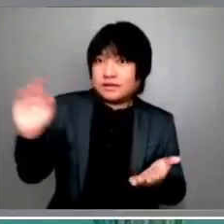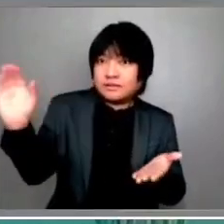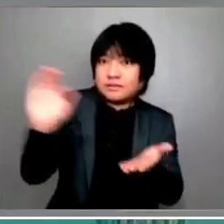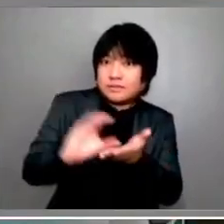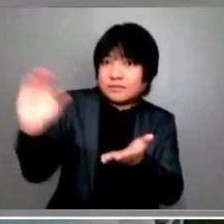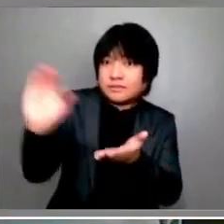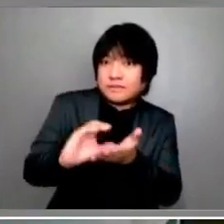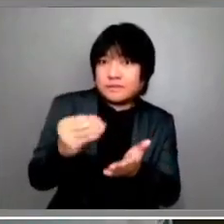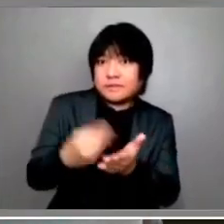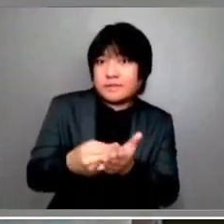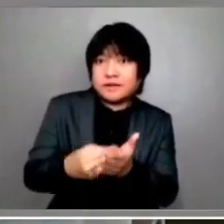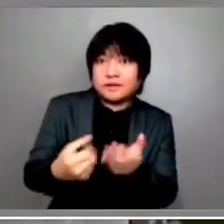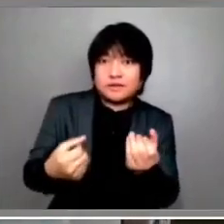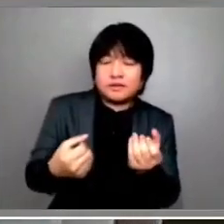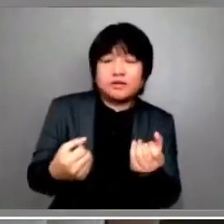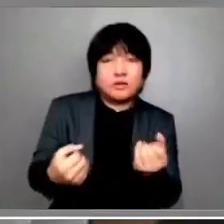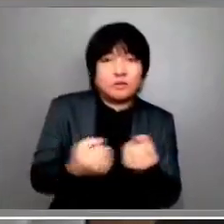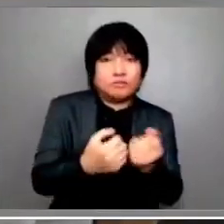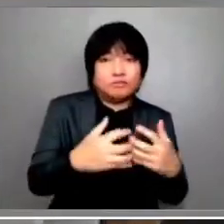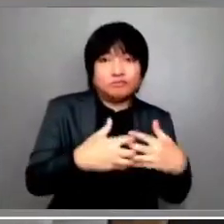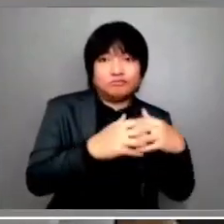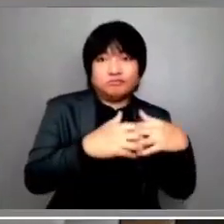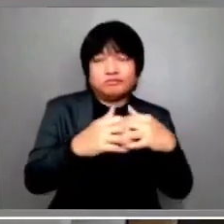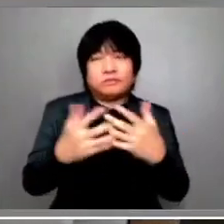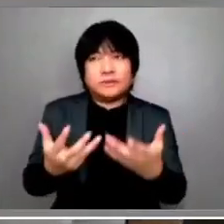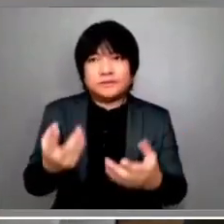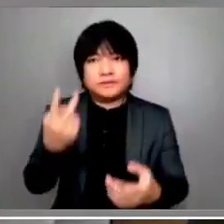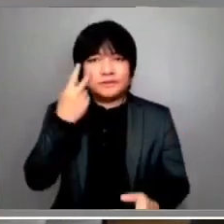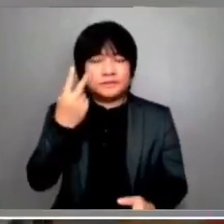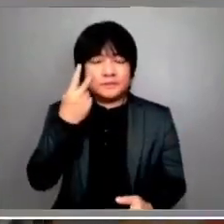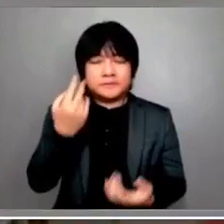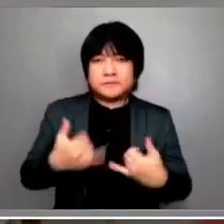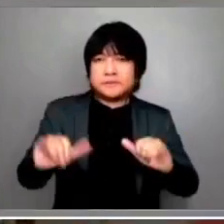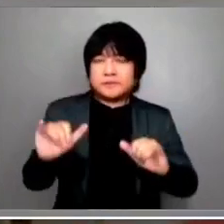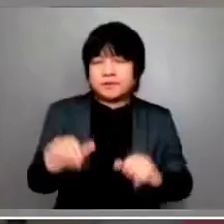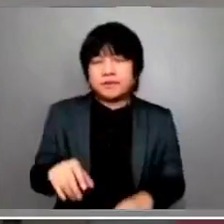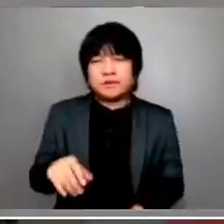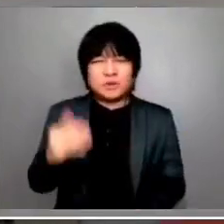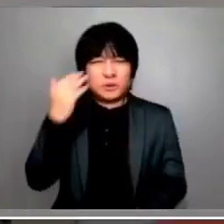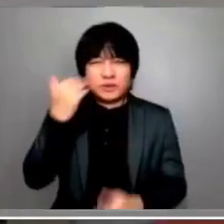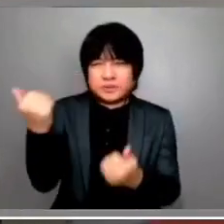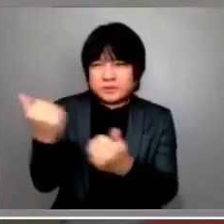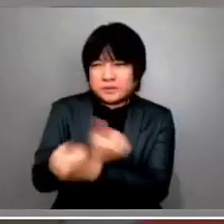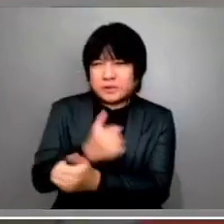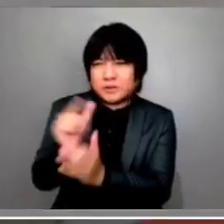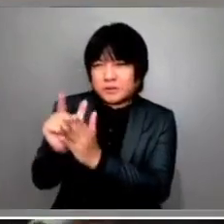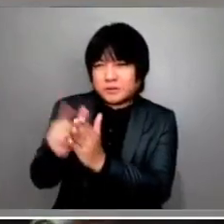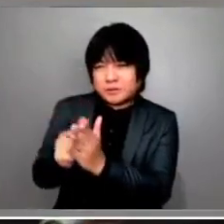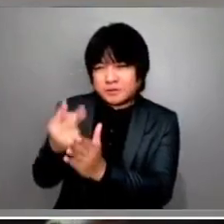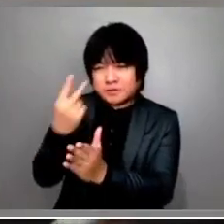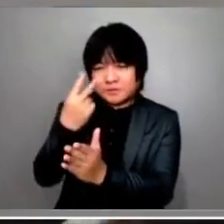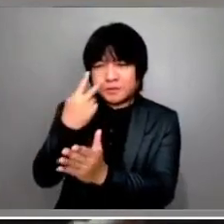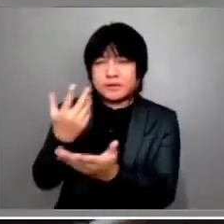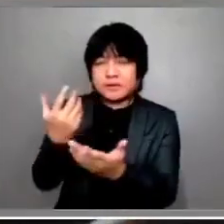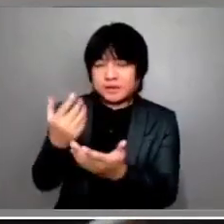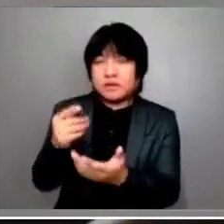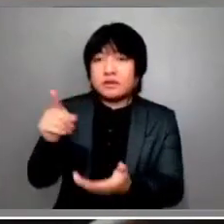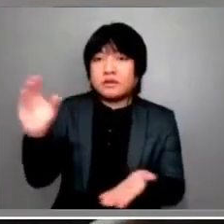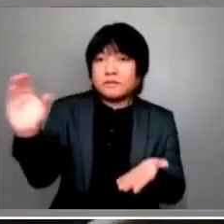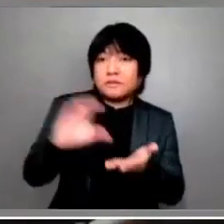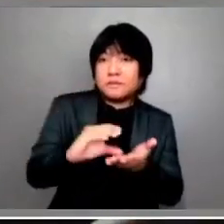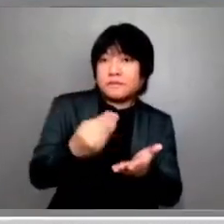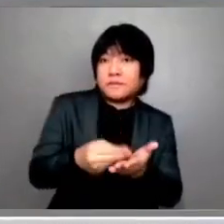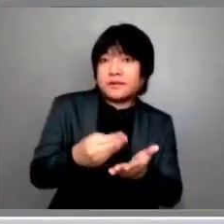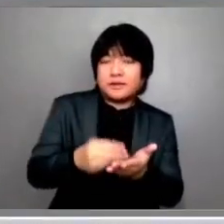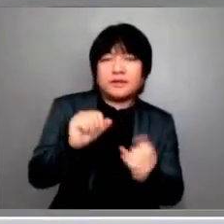talaga sa konstitusyon kundi Anong mga kailangang baguhin para ang mga potential investments ay mapunta sa Pilipinas yan muna ang